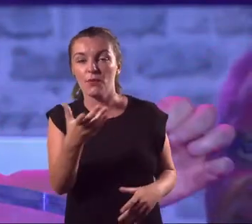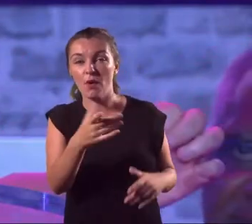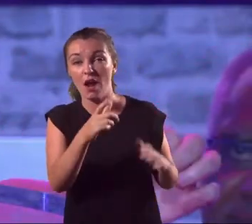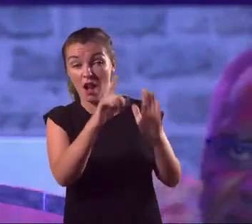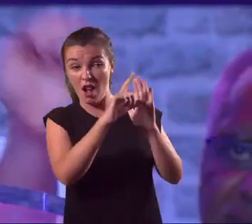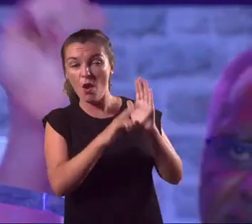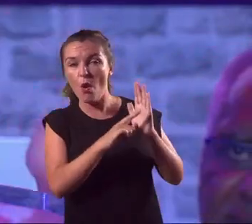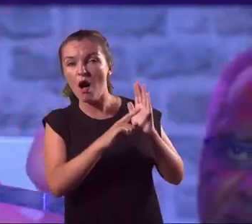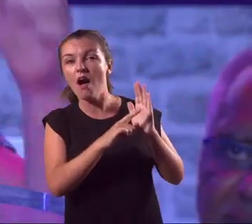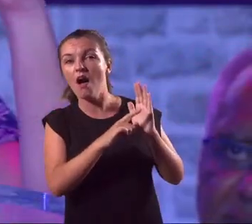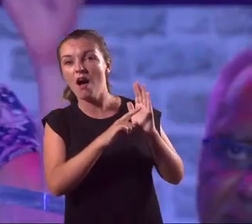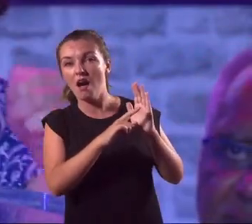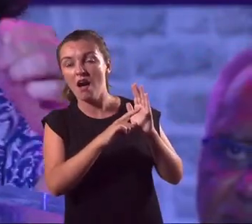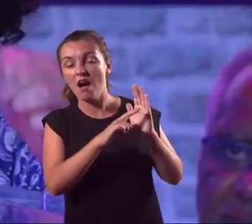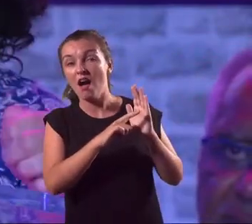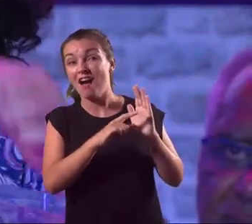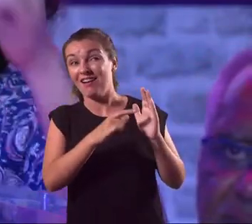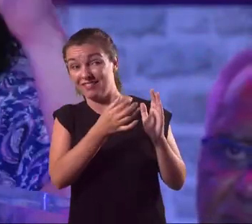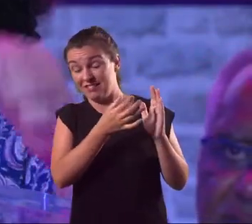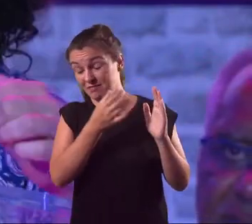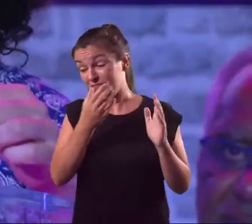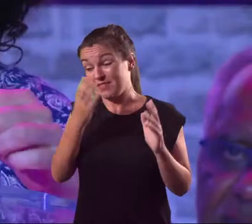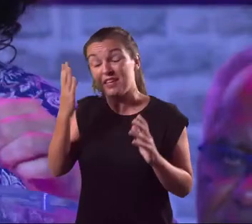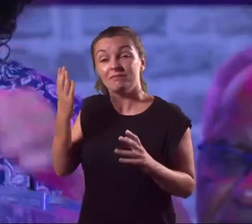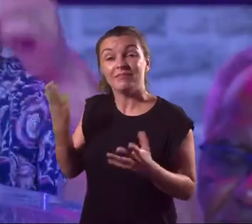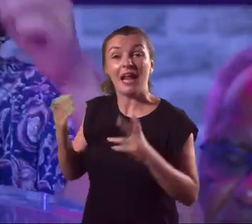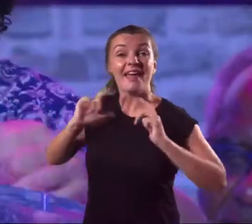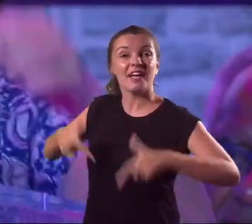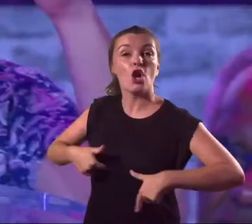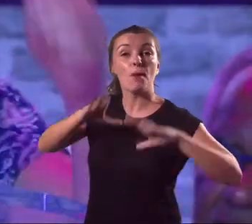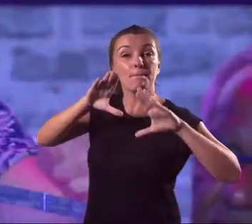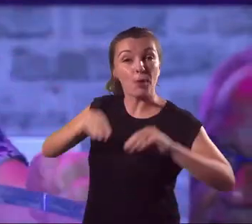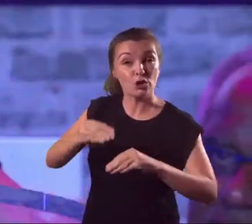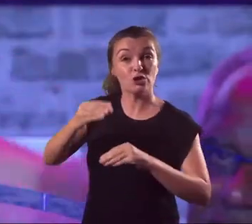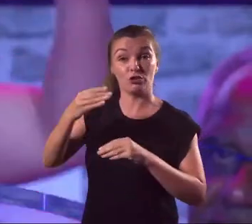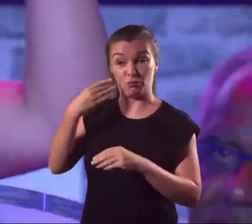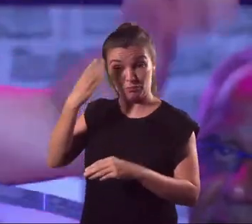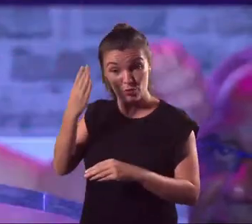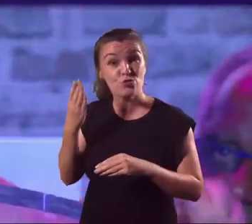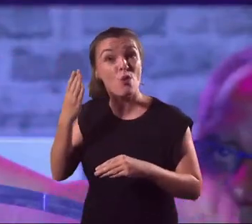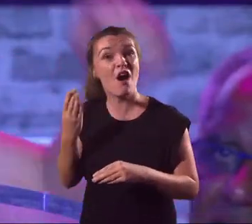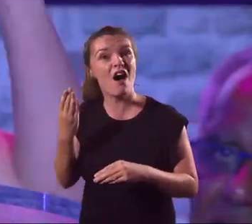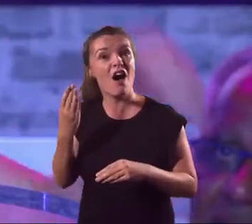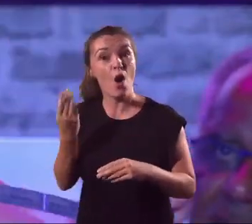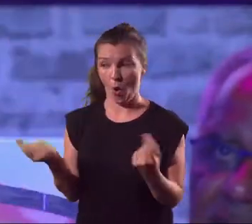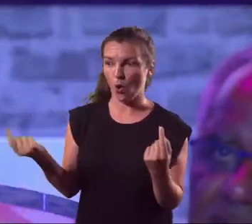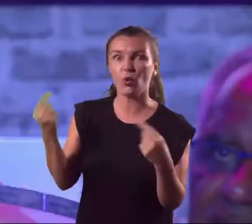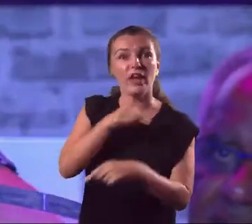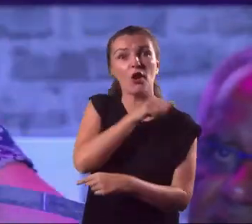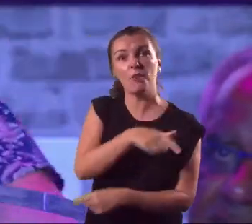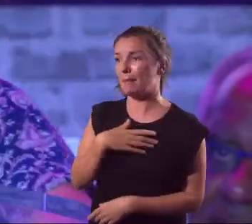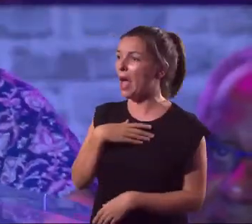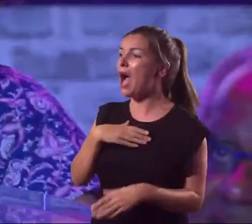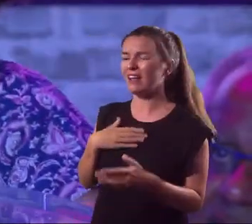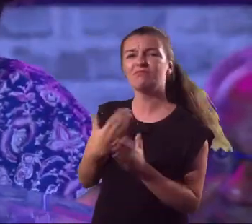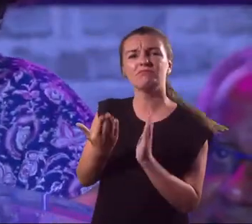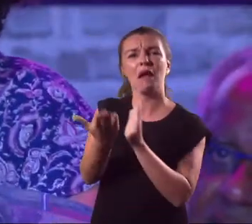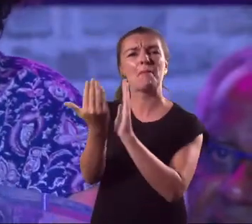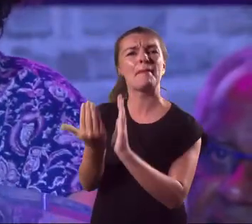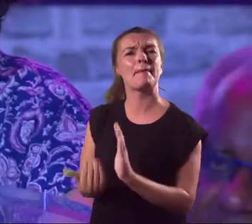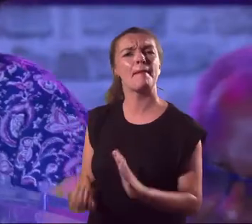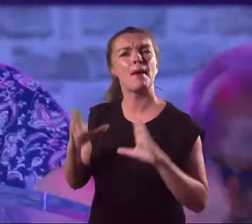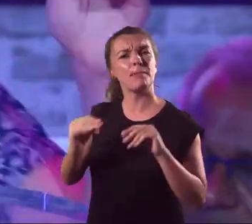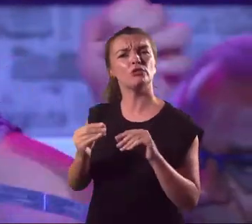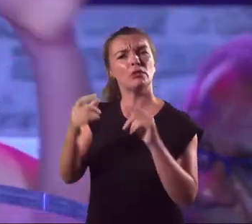en ouvrant les postes qui sont nécessaires dans les écoles ici en Guadeloupe plutôt que de supprimer des postes comme ils le font depuis un certain